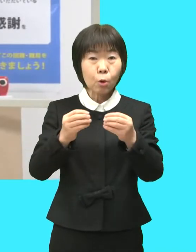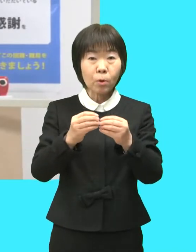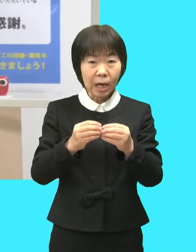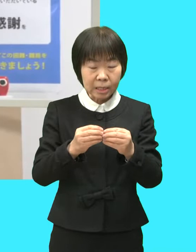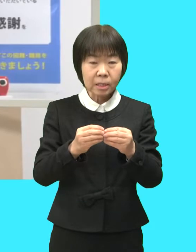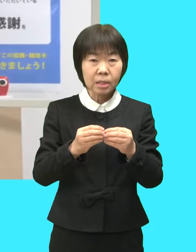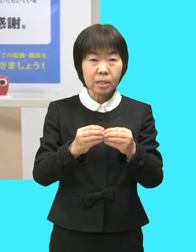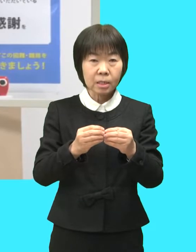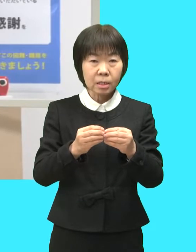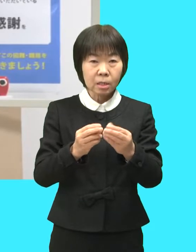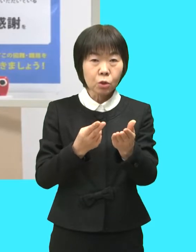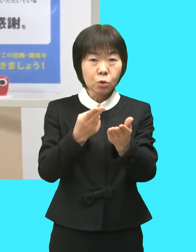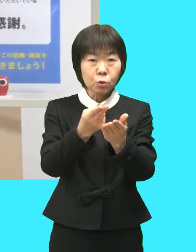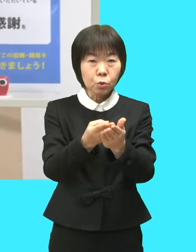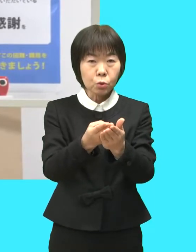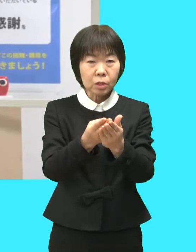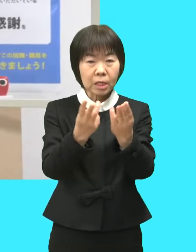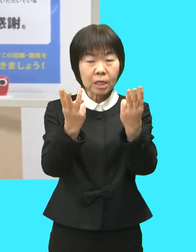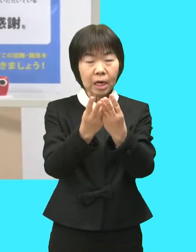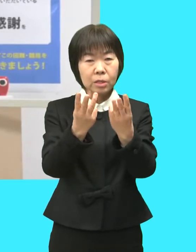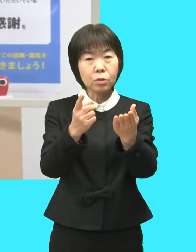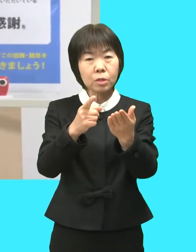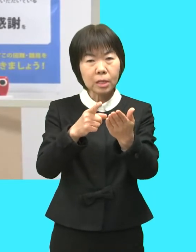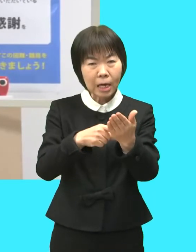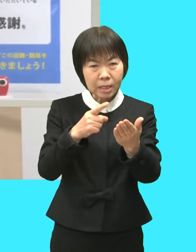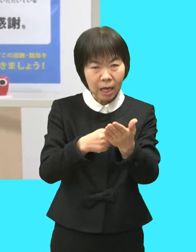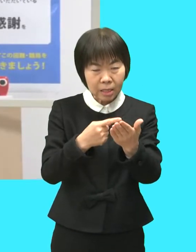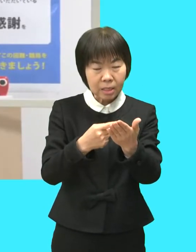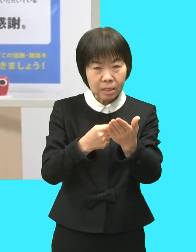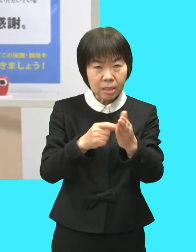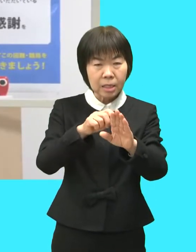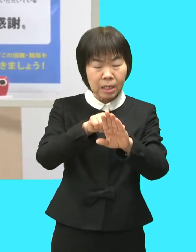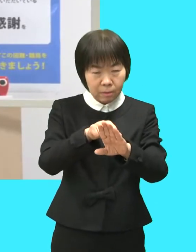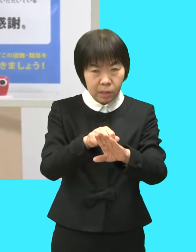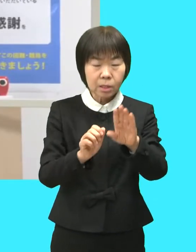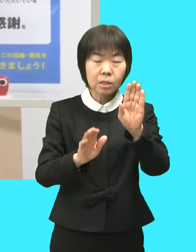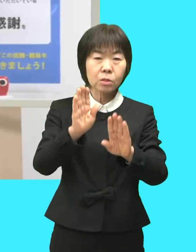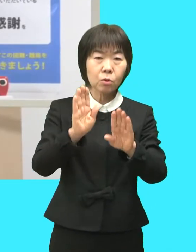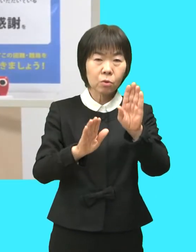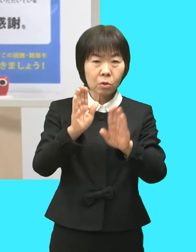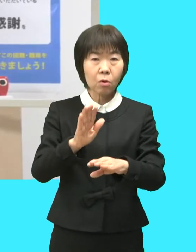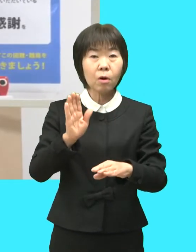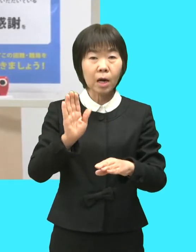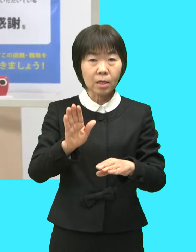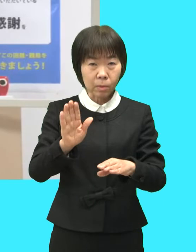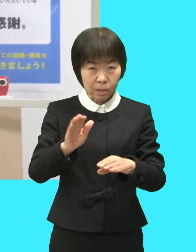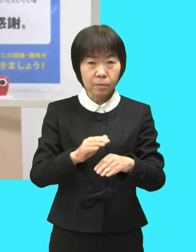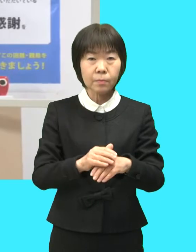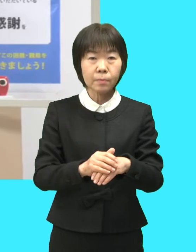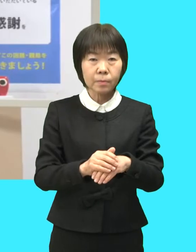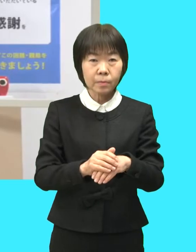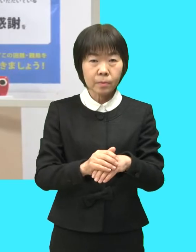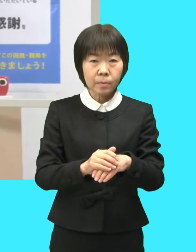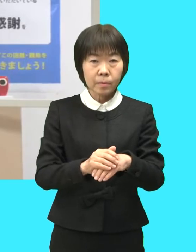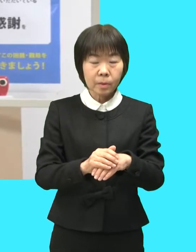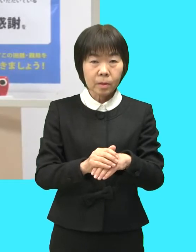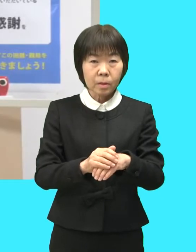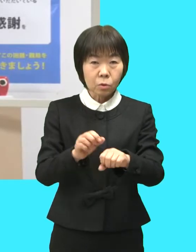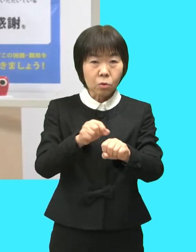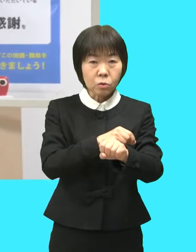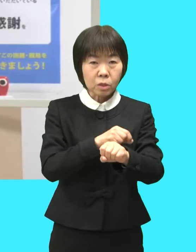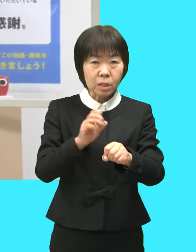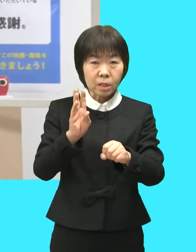い、入院病床など医療提供体制の負荷が急速に増大をしており、特